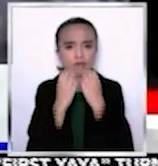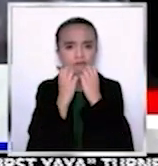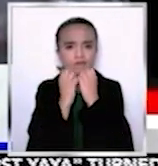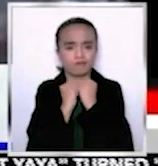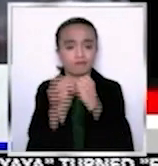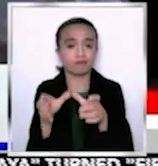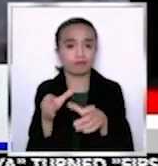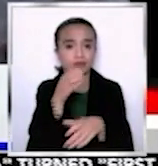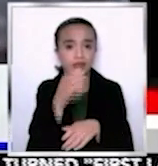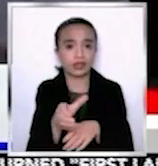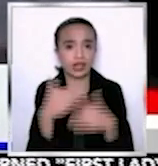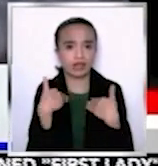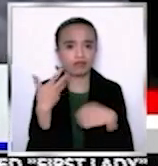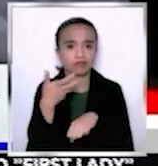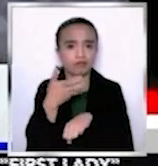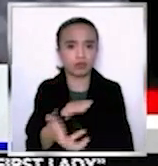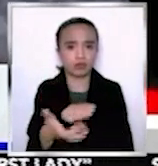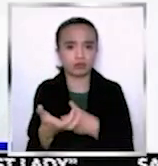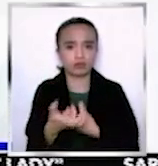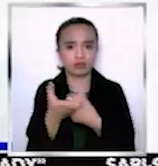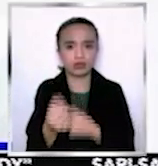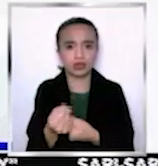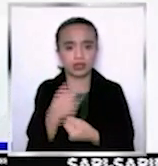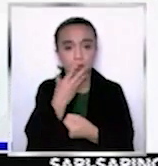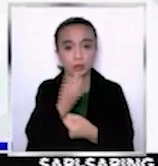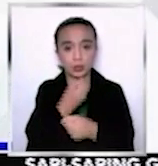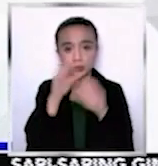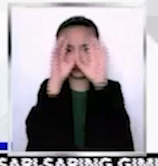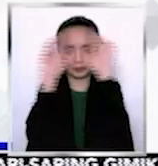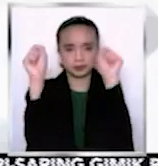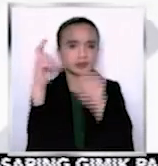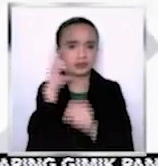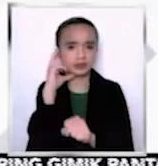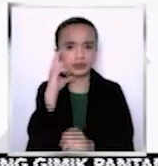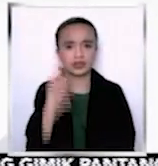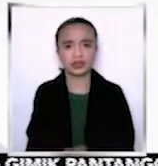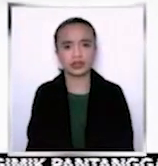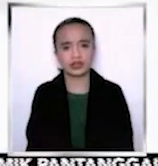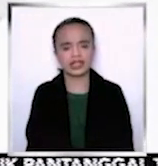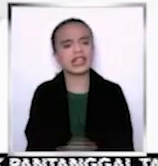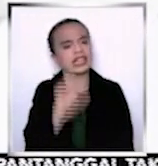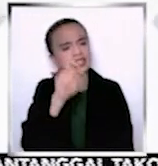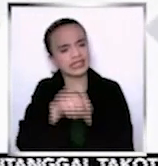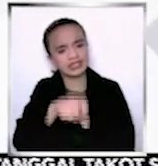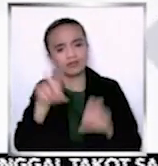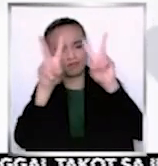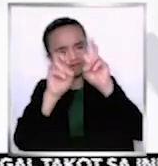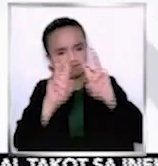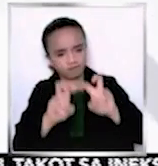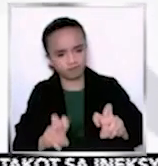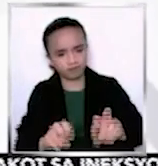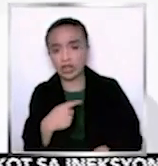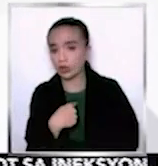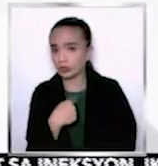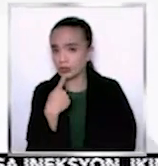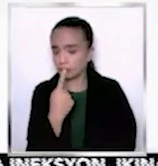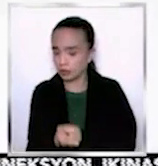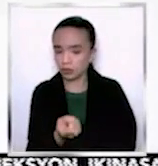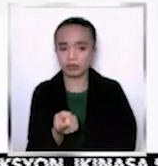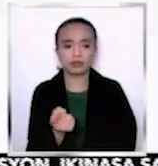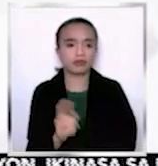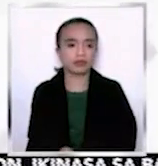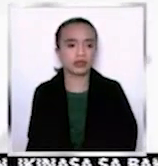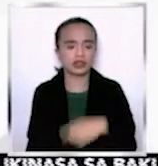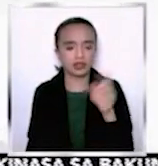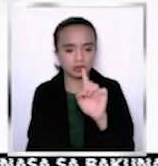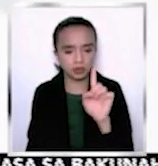betrayal of public trust si Pangulong Duterte. Kailangan talaga pag-aralan mabuti. At sabi ko, unless i-present, makikita ko ng